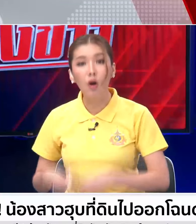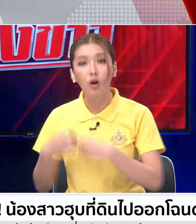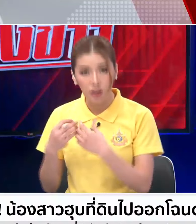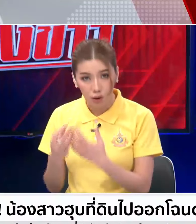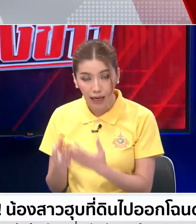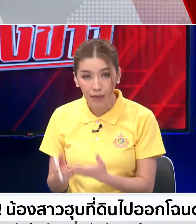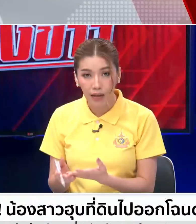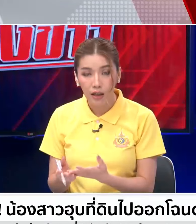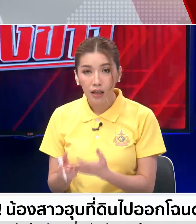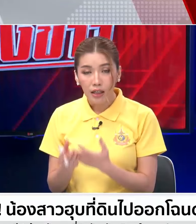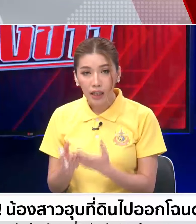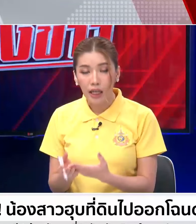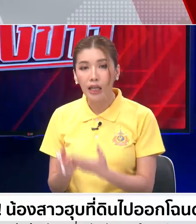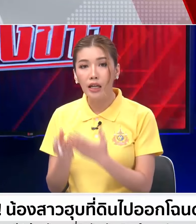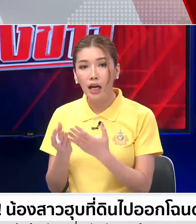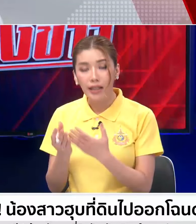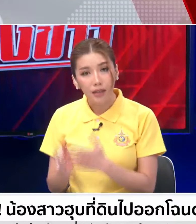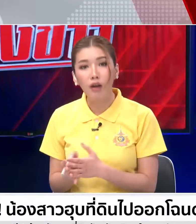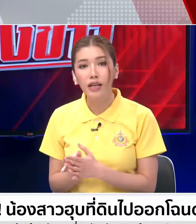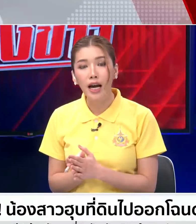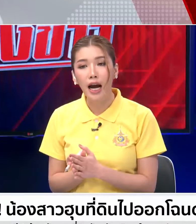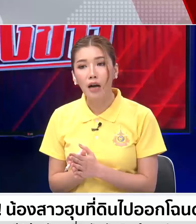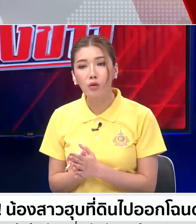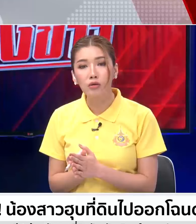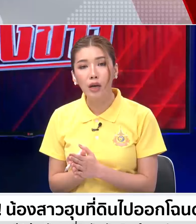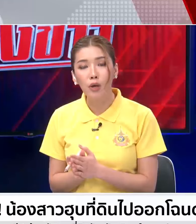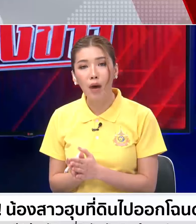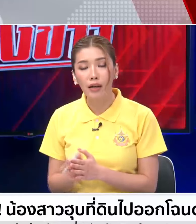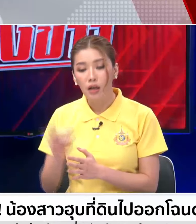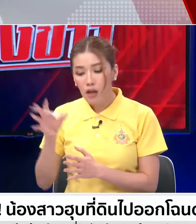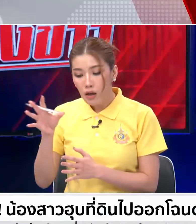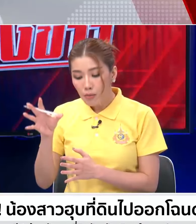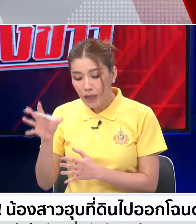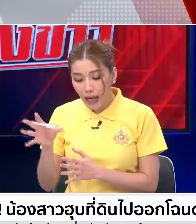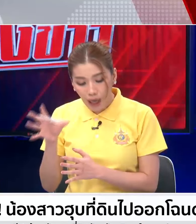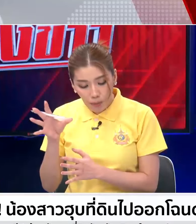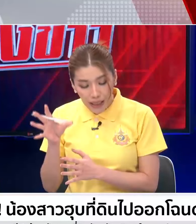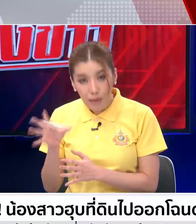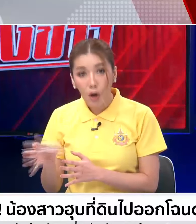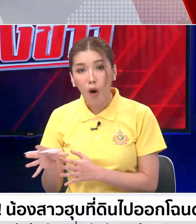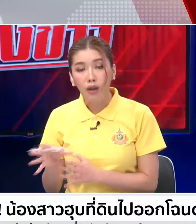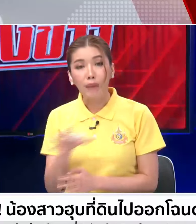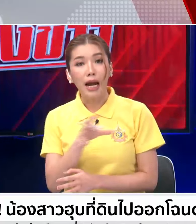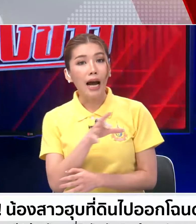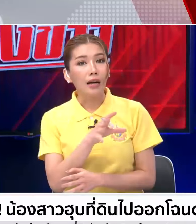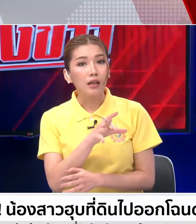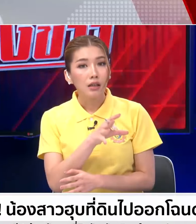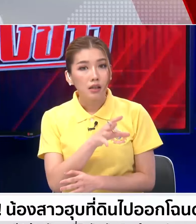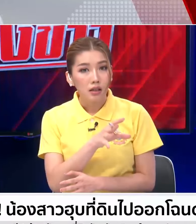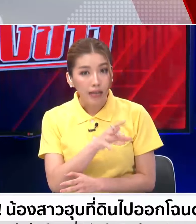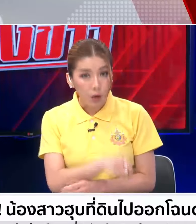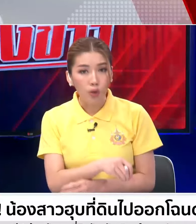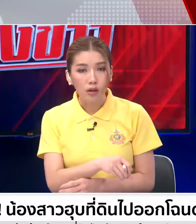อเขาเราก็ต้องออกโฉนดตามนั้นทีนี้ณตอนนี้ค่ะคุณกวีวันมีการเอาไปจำนองกับท